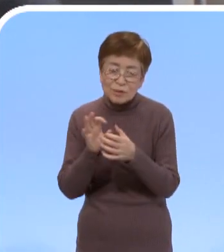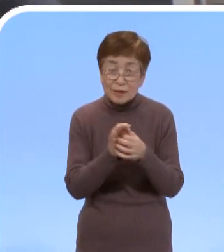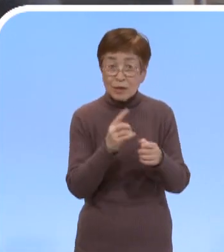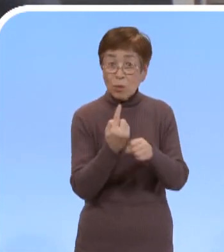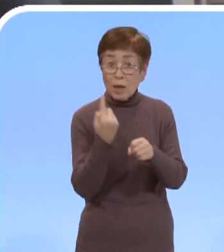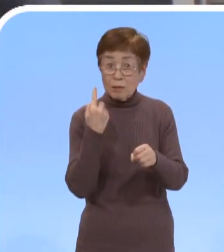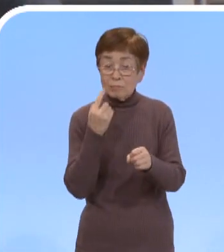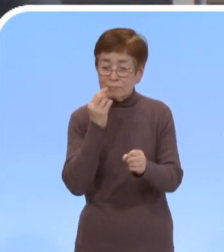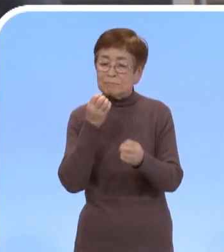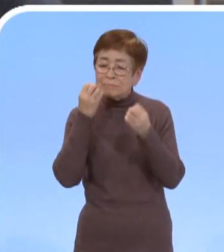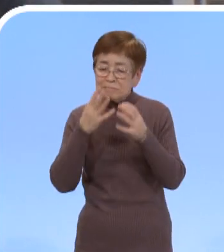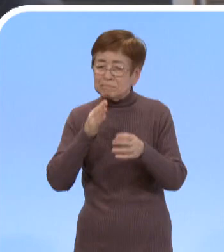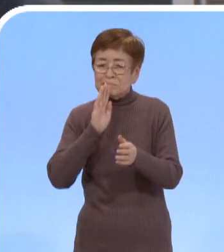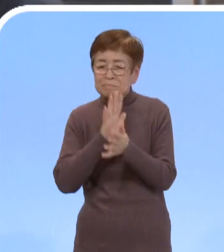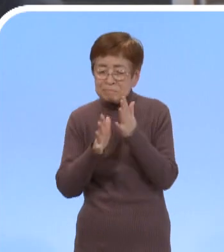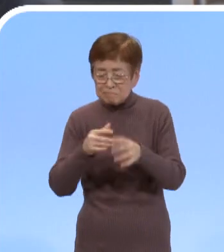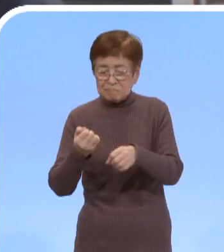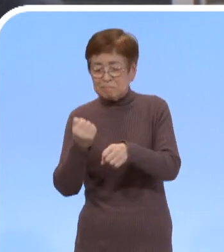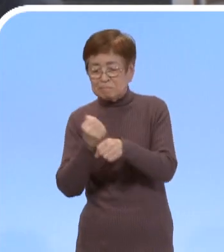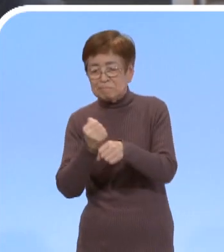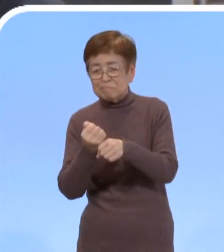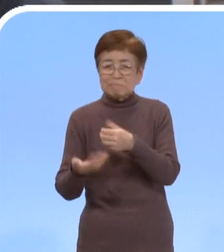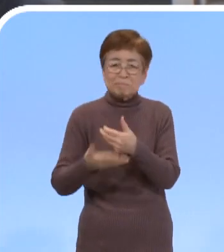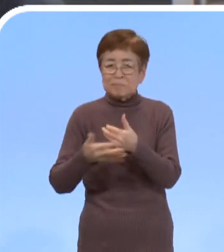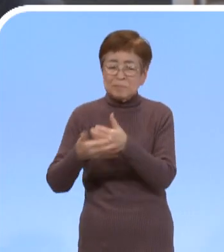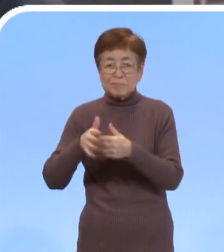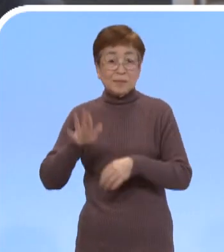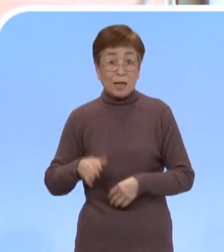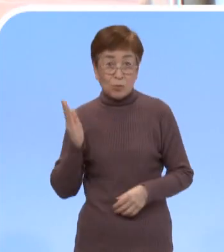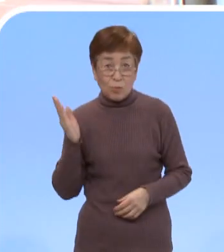ニューアルオープンしたお店です。